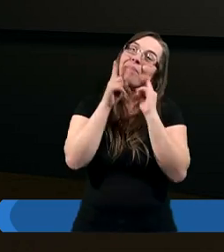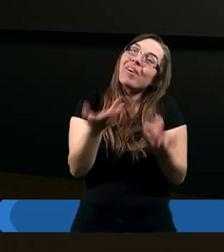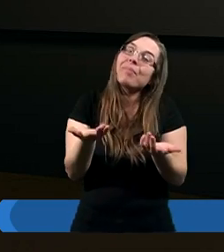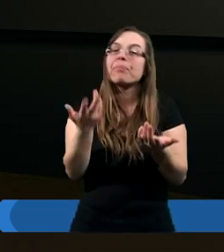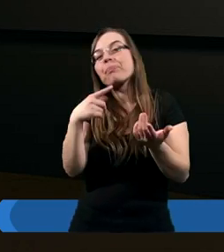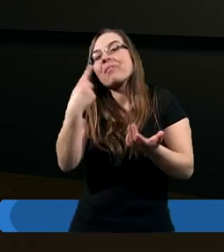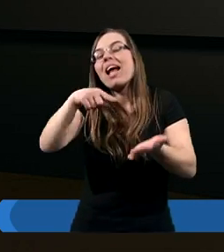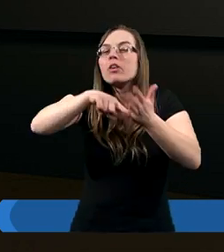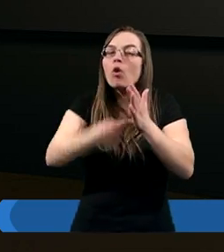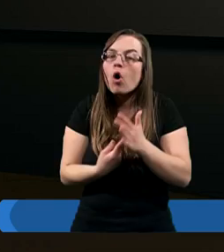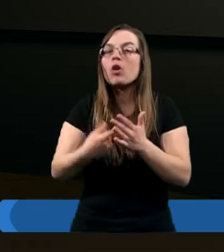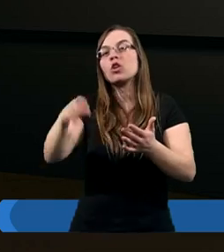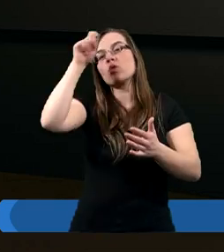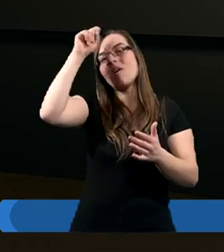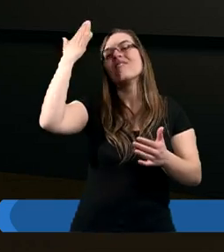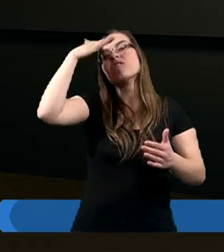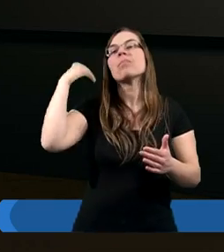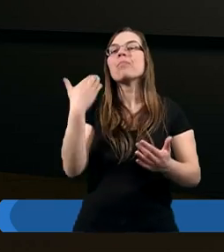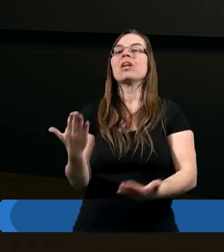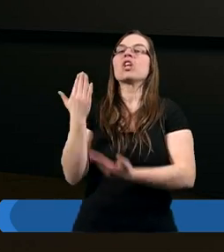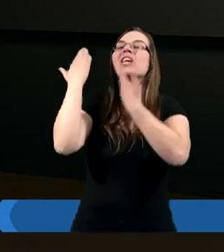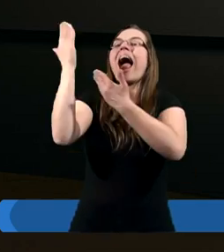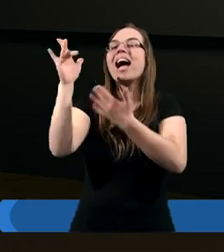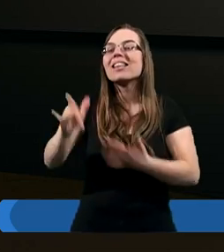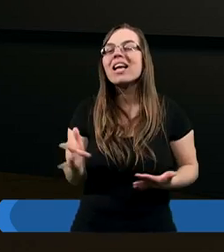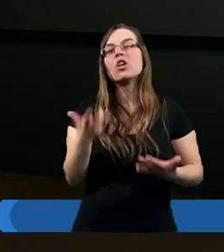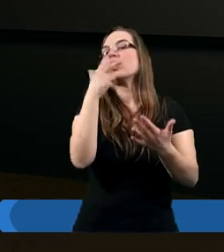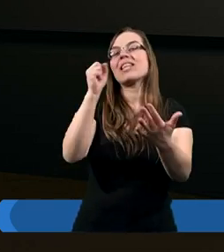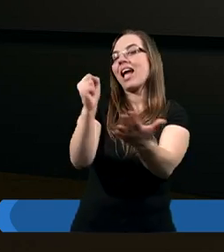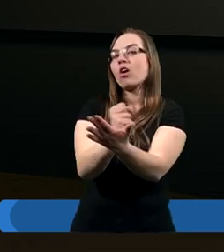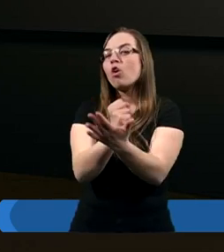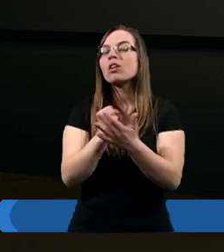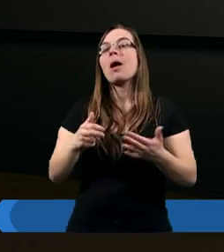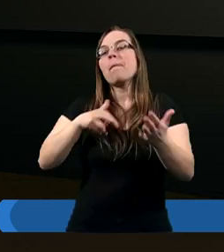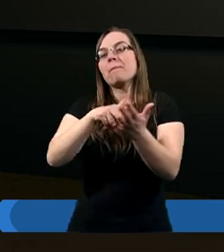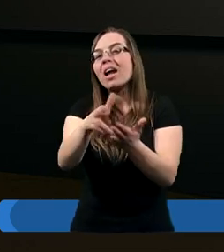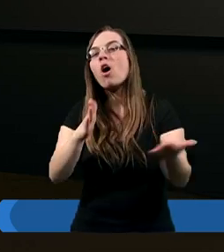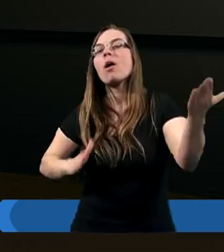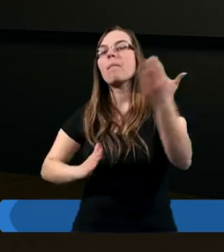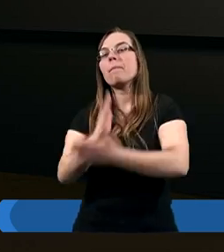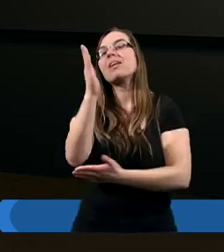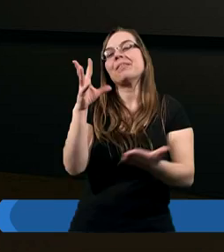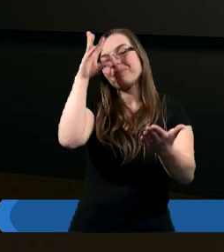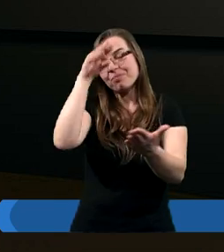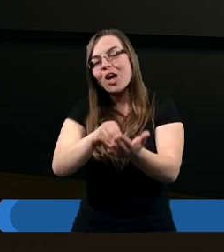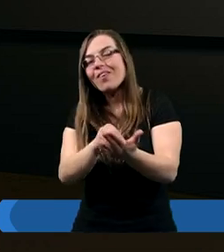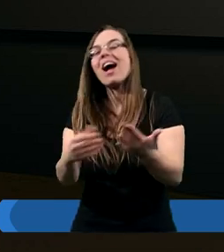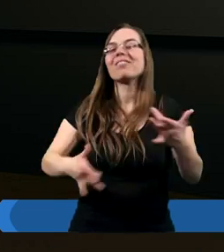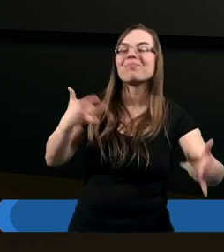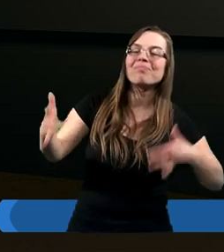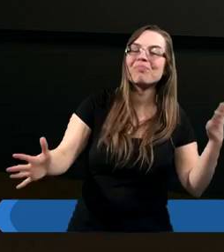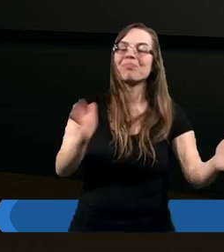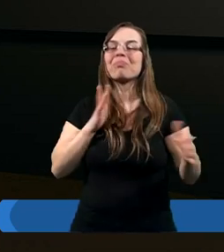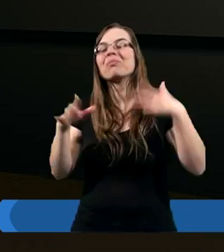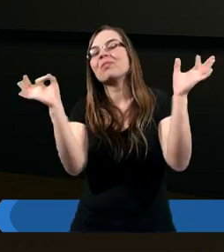chyba niejednokrotnie człowiek wolałby być szlachetniejszy, niekoniecznie przechodząc przez pewne cierpienia,